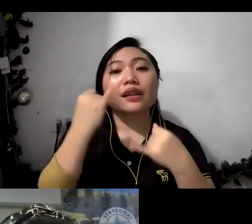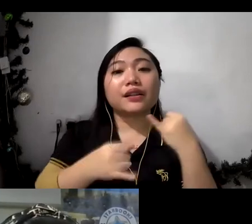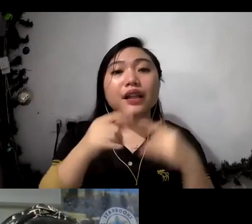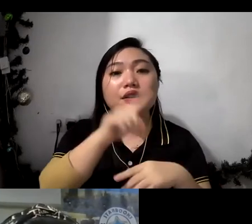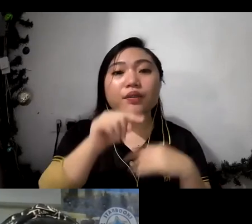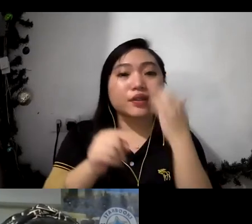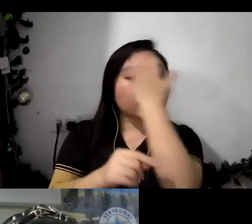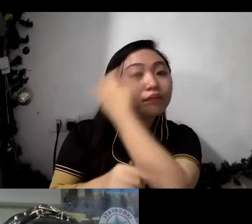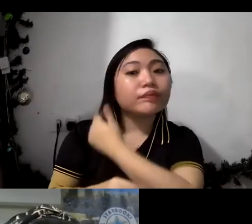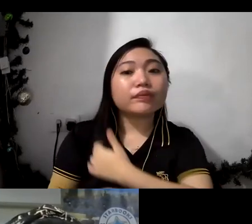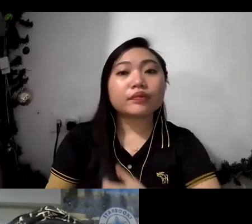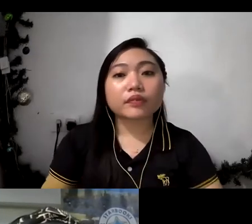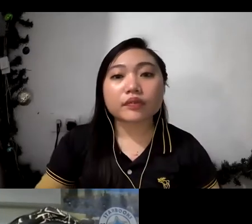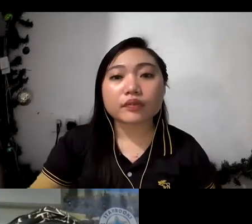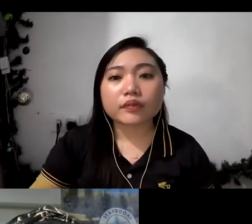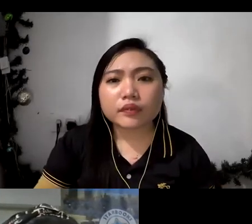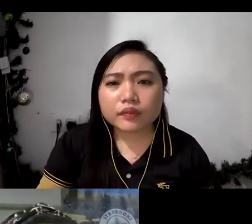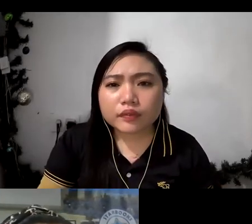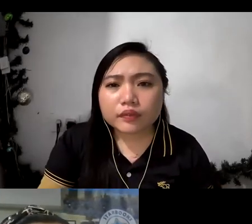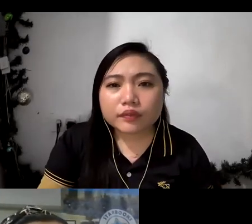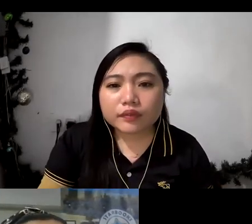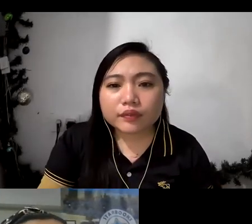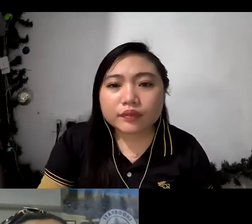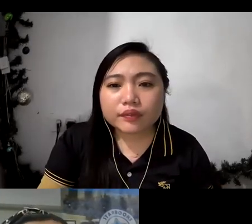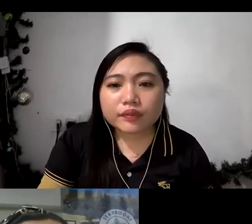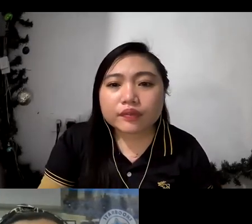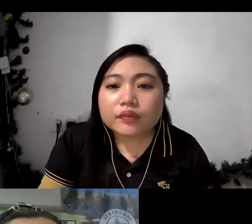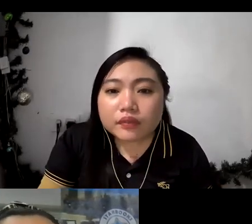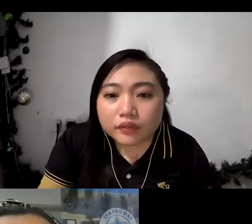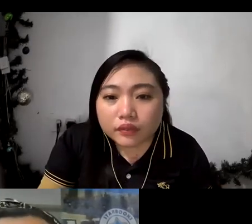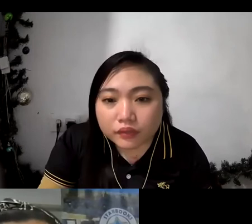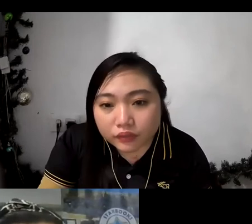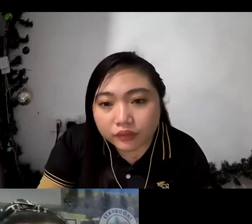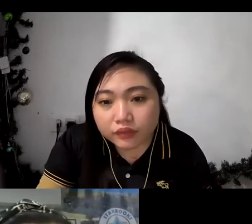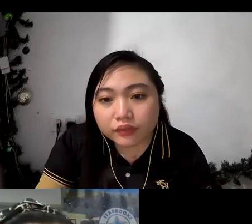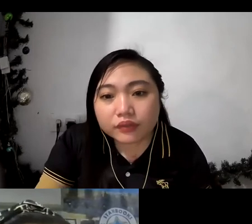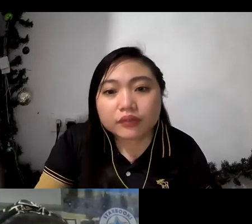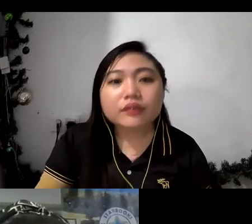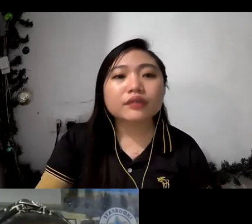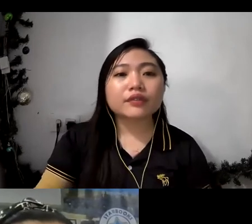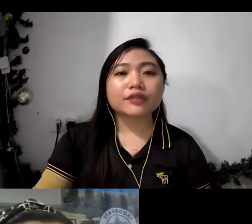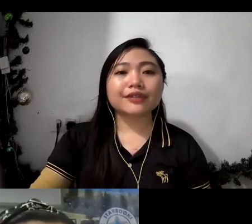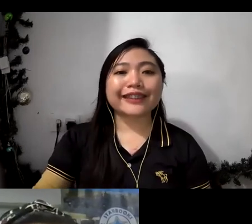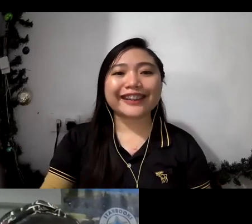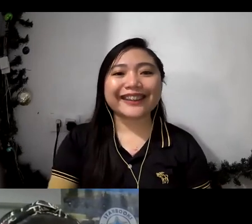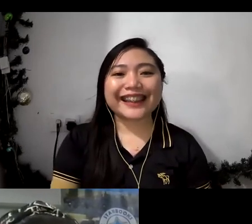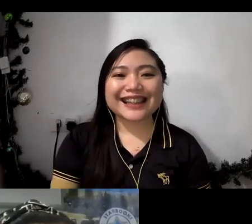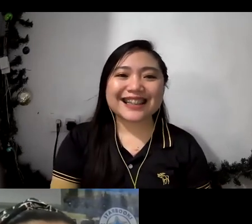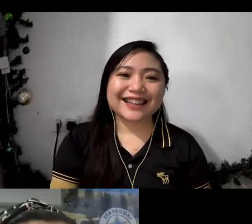from Sir Luel, sir or ma'am, I don't know. Depende na pala, hindi na pala nakadepende sa pangalan ngayon ang...